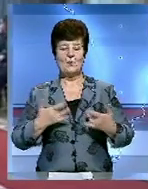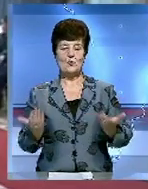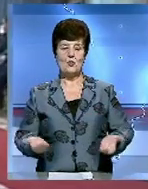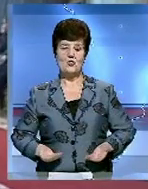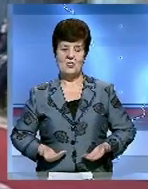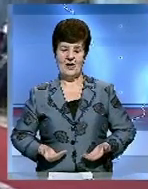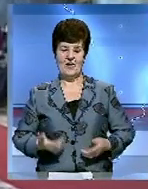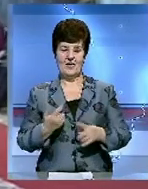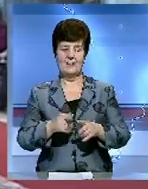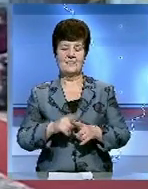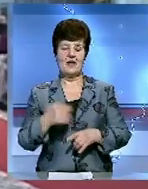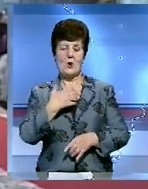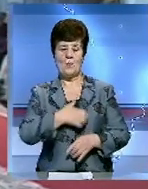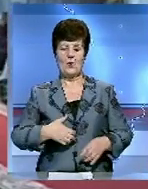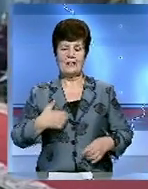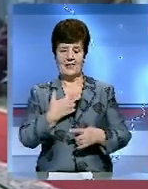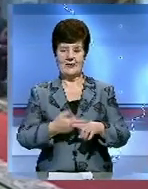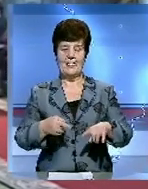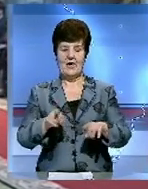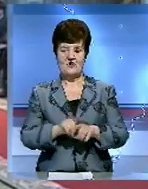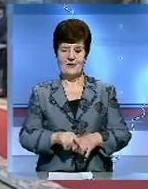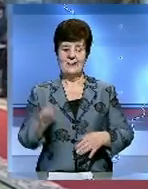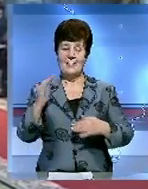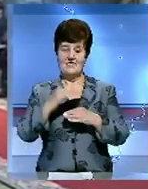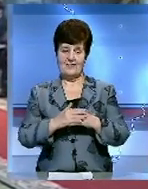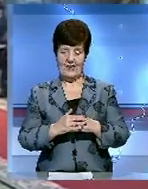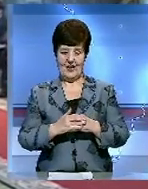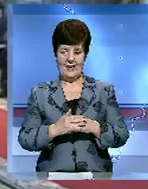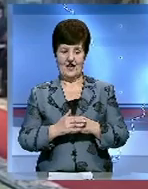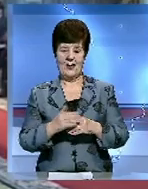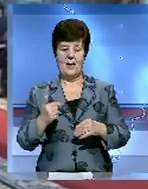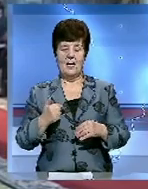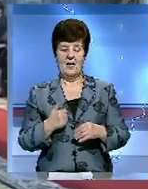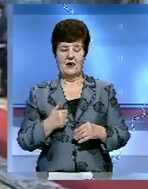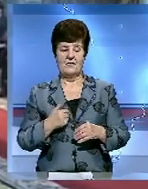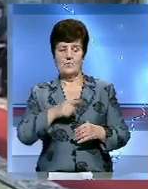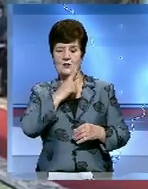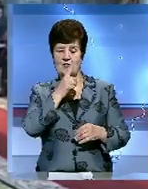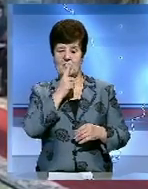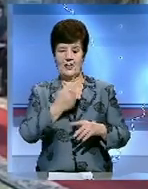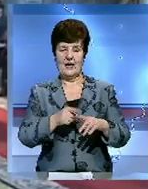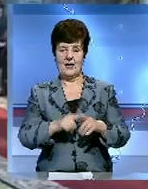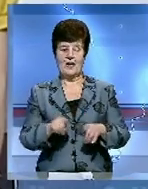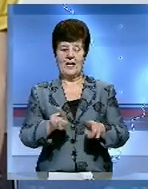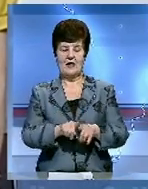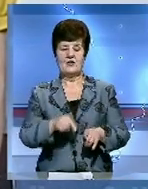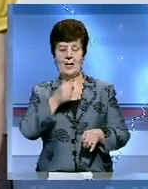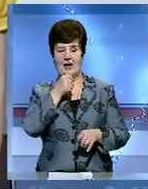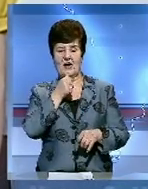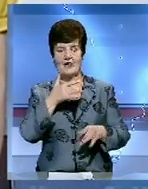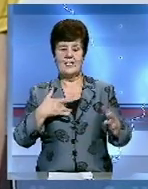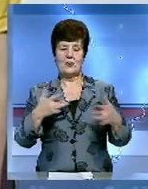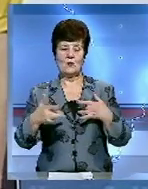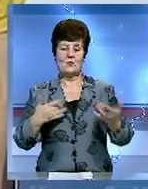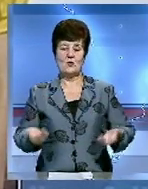foarte important din această seară. E vorba despre un grup de tineri care încearcă prin această formă a teatrului social să